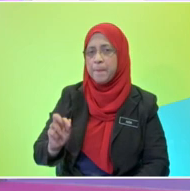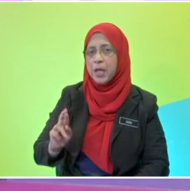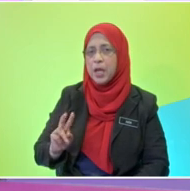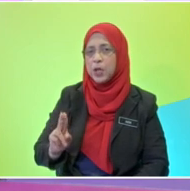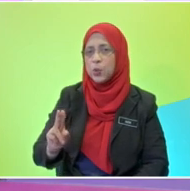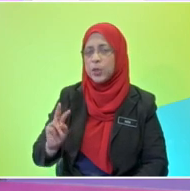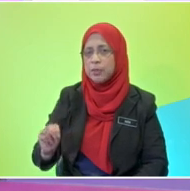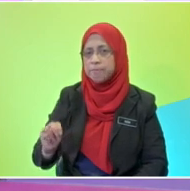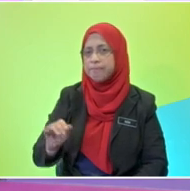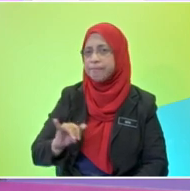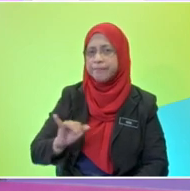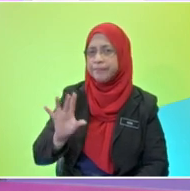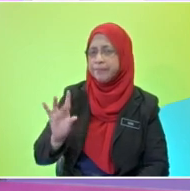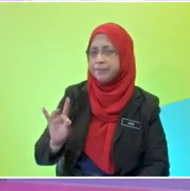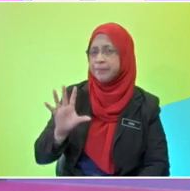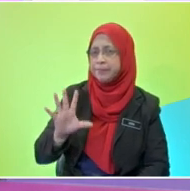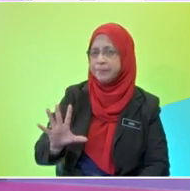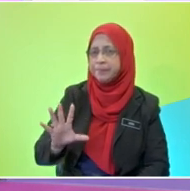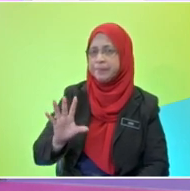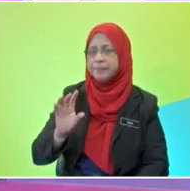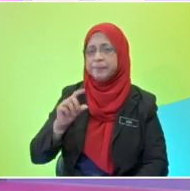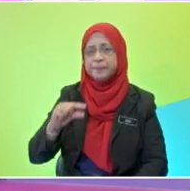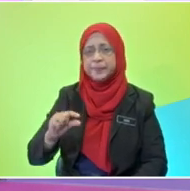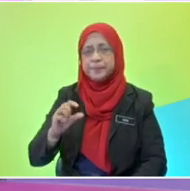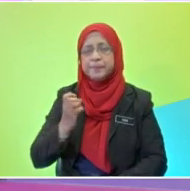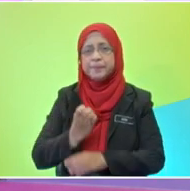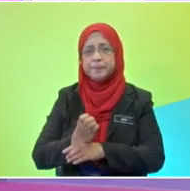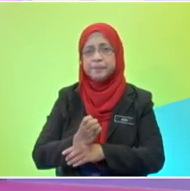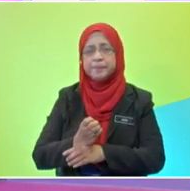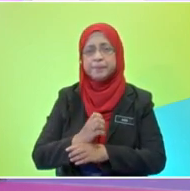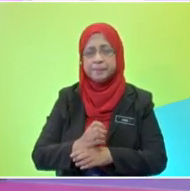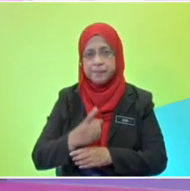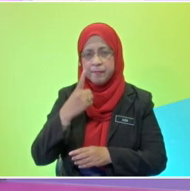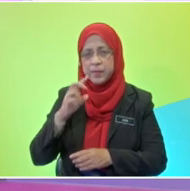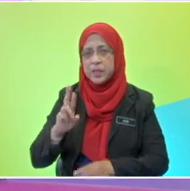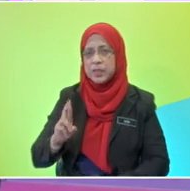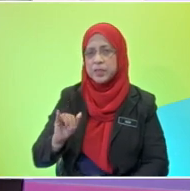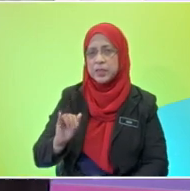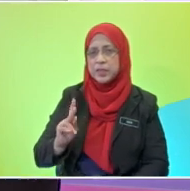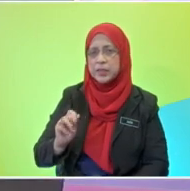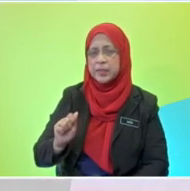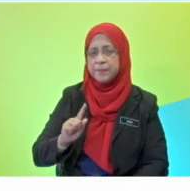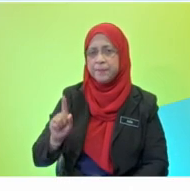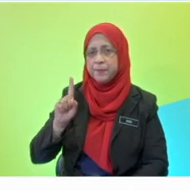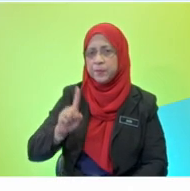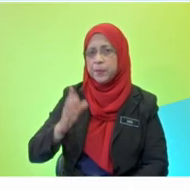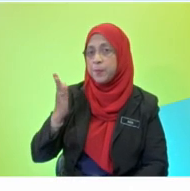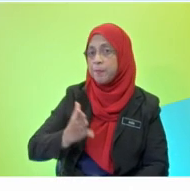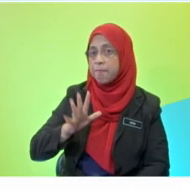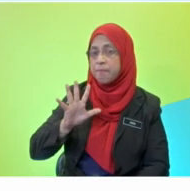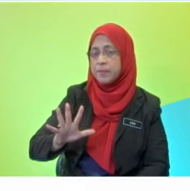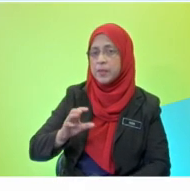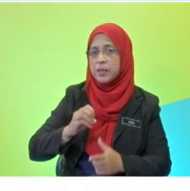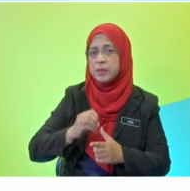katanya 85 gram emas 25 BoBoiBoy 500 dan juga bagi request 1/5 ataupun